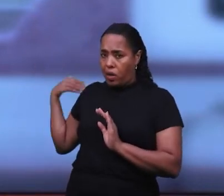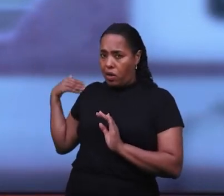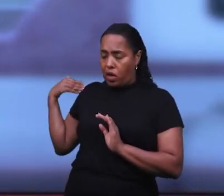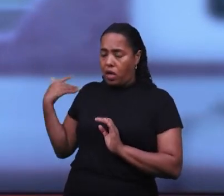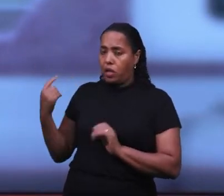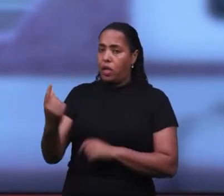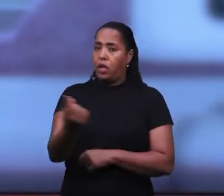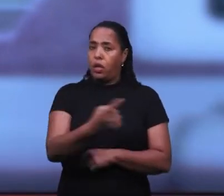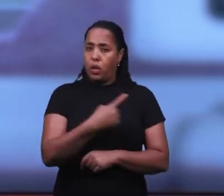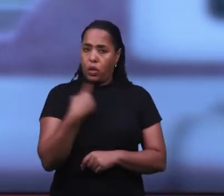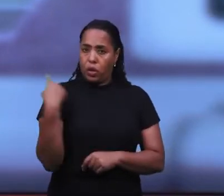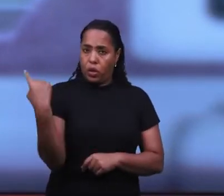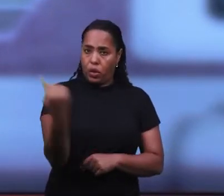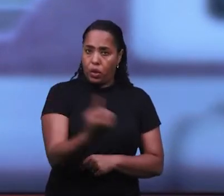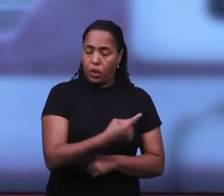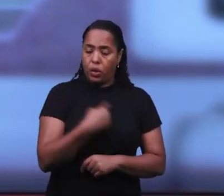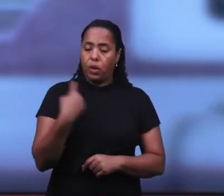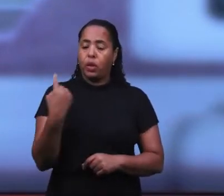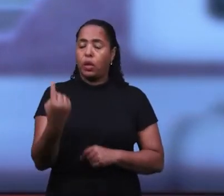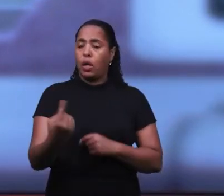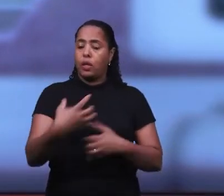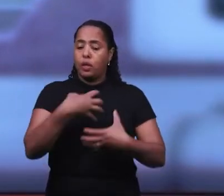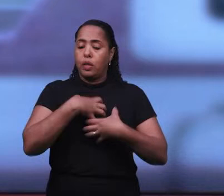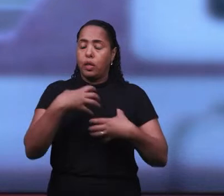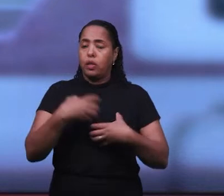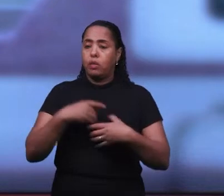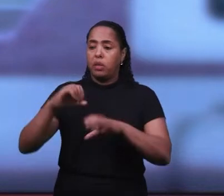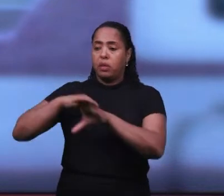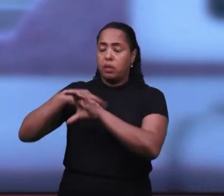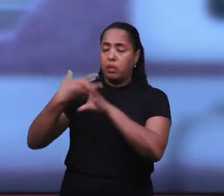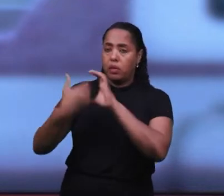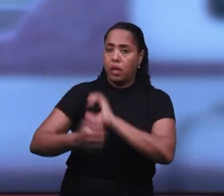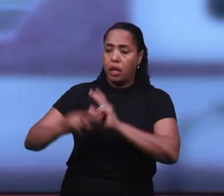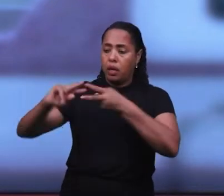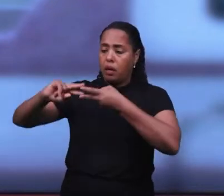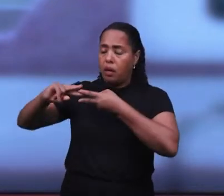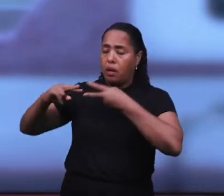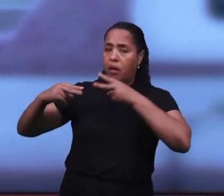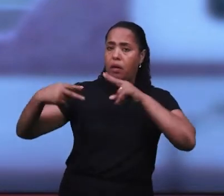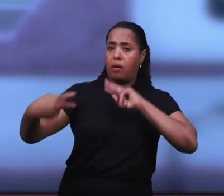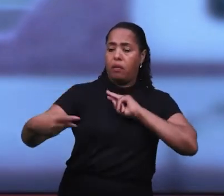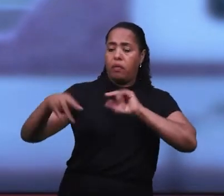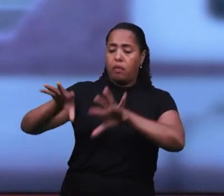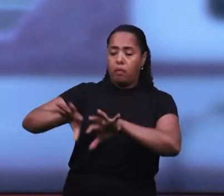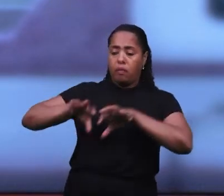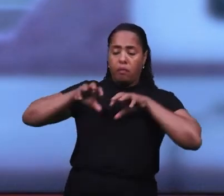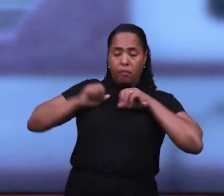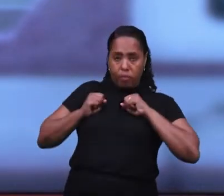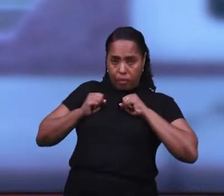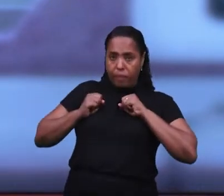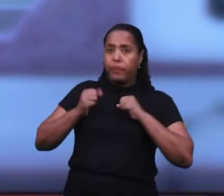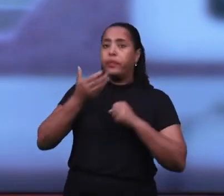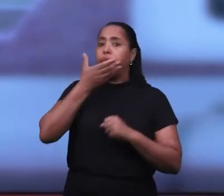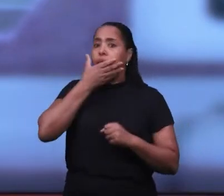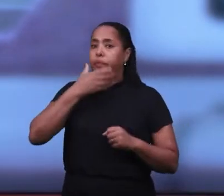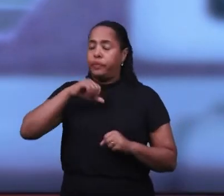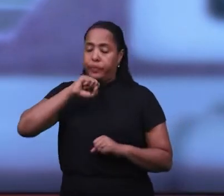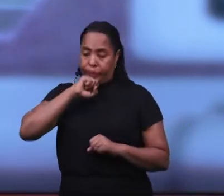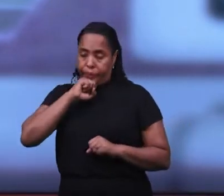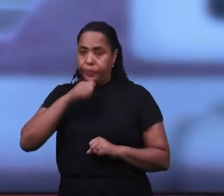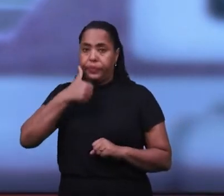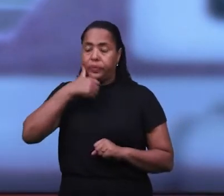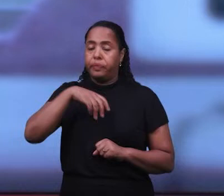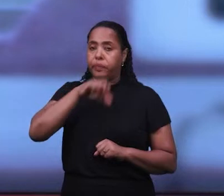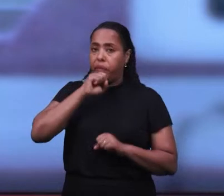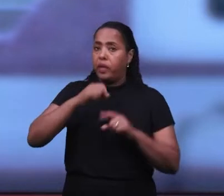que nous avons discuté dans les programmes précédemment, notre comportement, il est comme ça. Il a